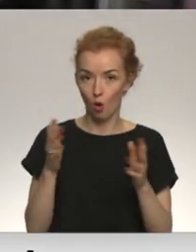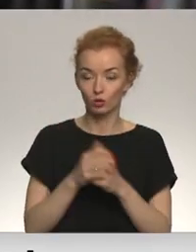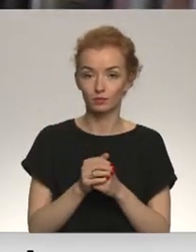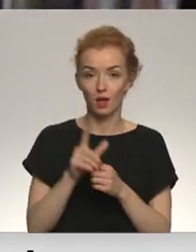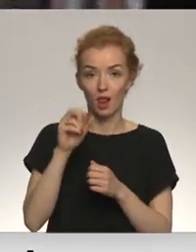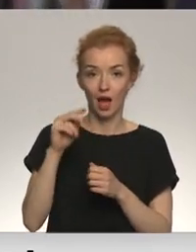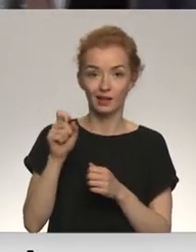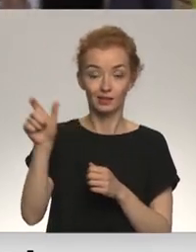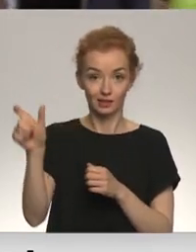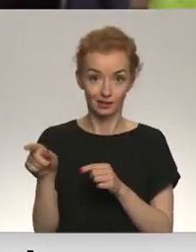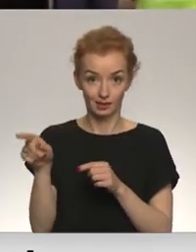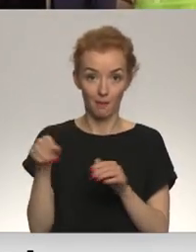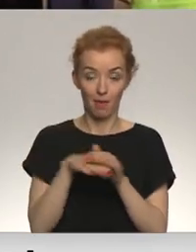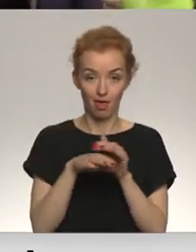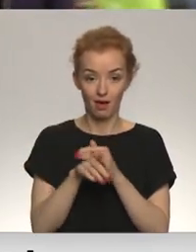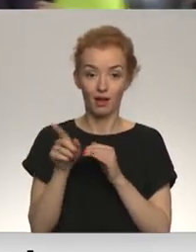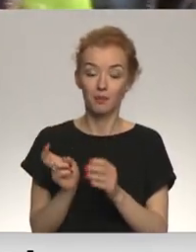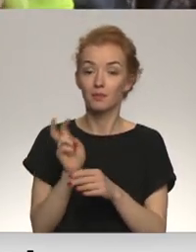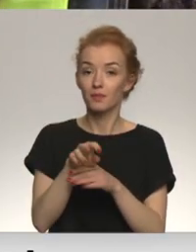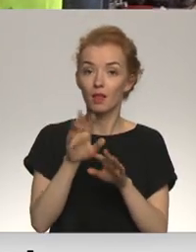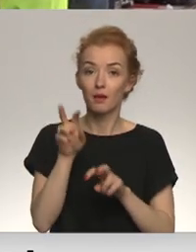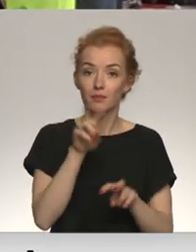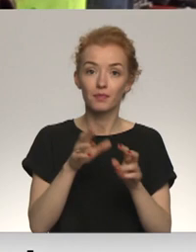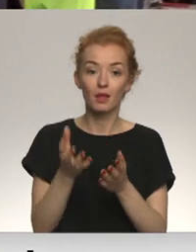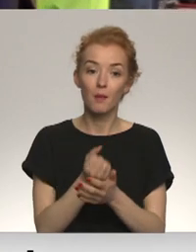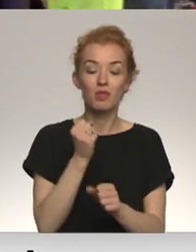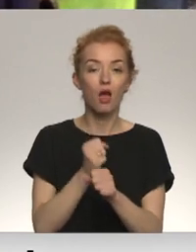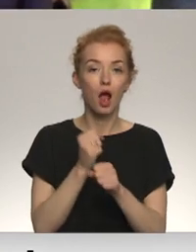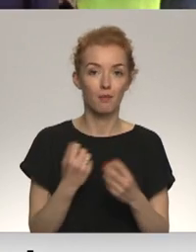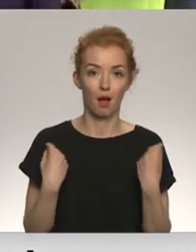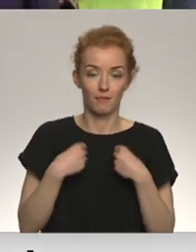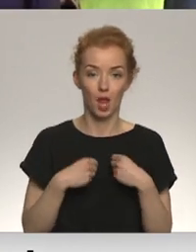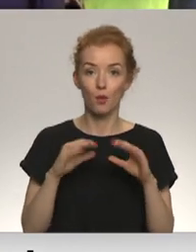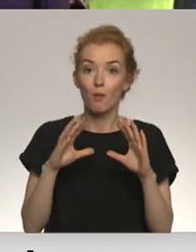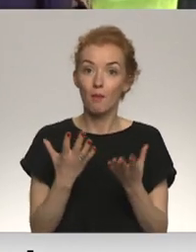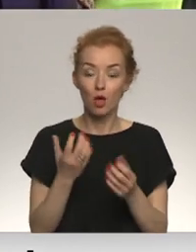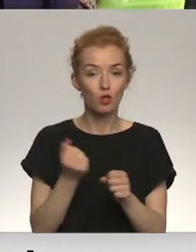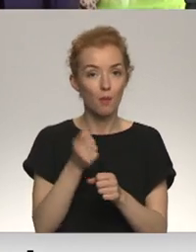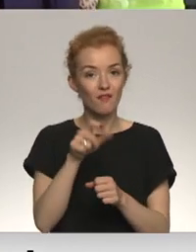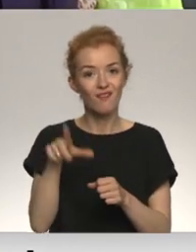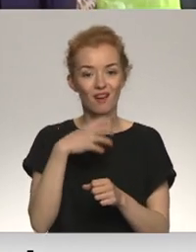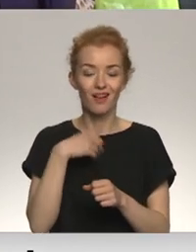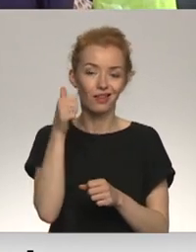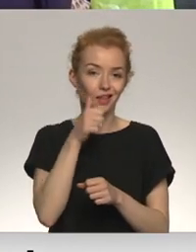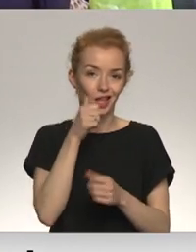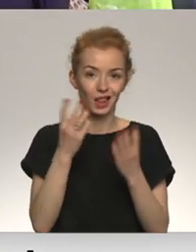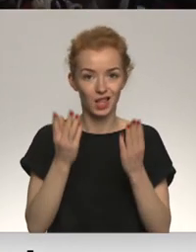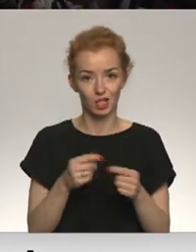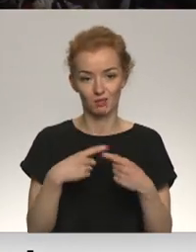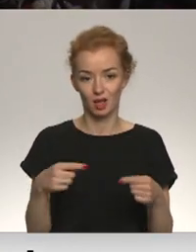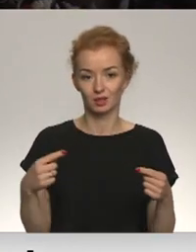Irpiņas palīdzības punktā šoreiz iegriežusies, lai atrastu darbu apģērbu, tomēr biežāk esot vajadzīgs ikdienišķākas